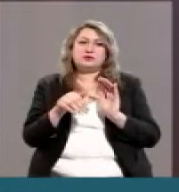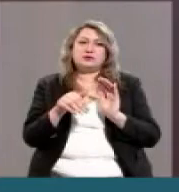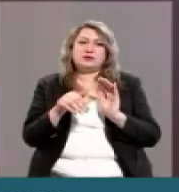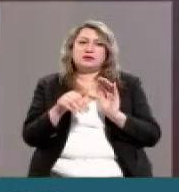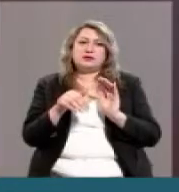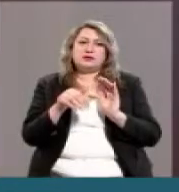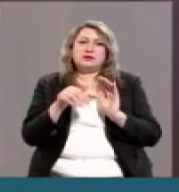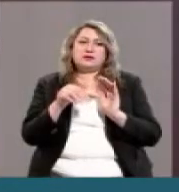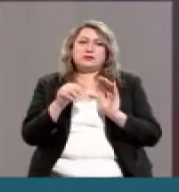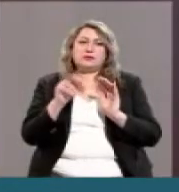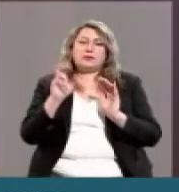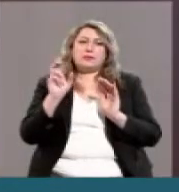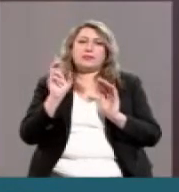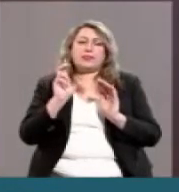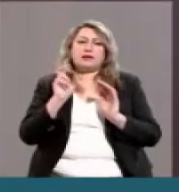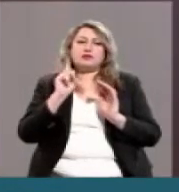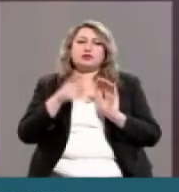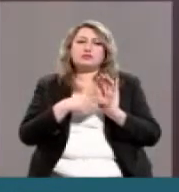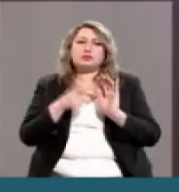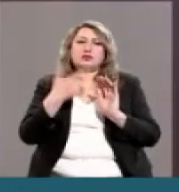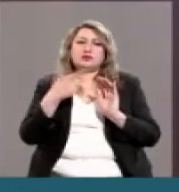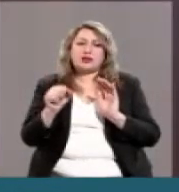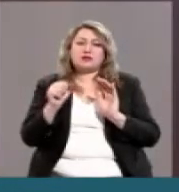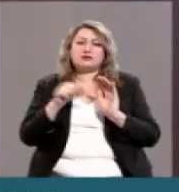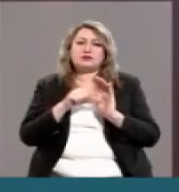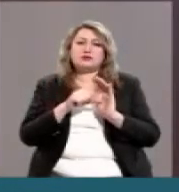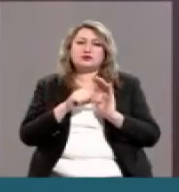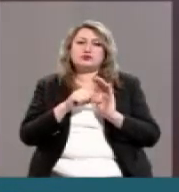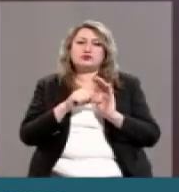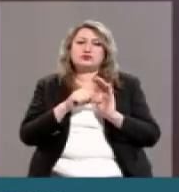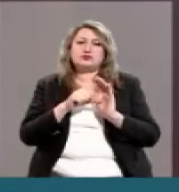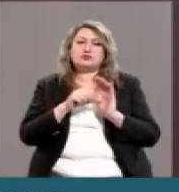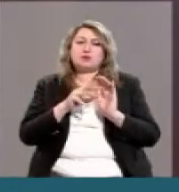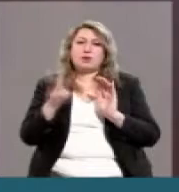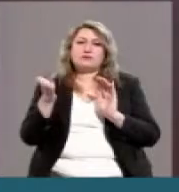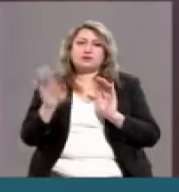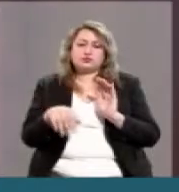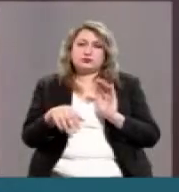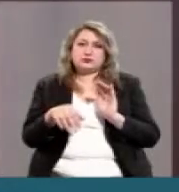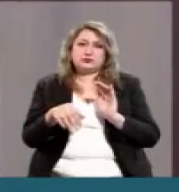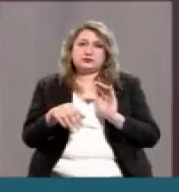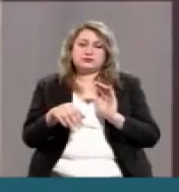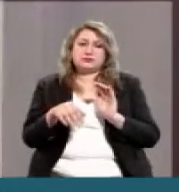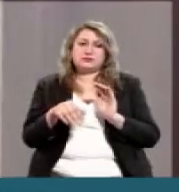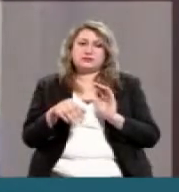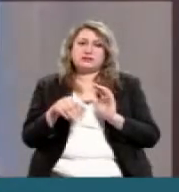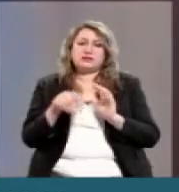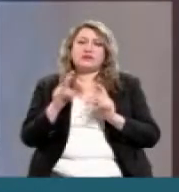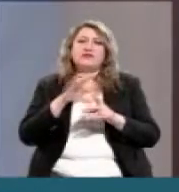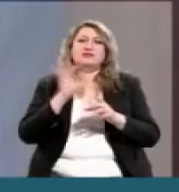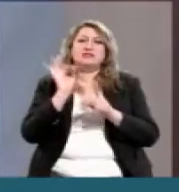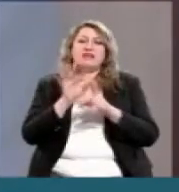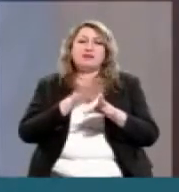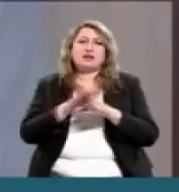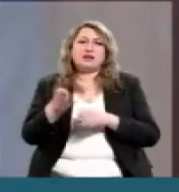На березы на 1700 гектаров 6,6 миллионов штук. В целях выполнения нашей